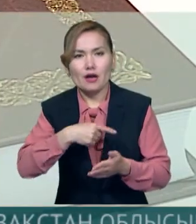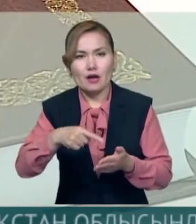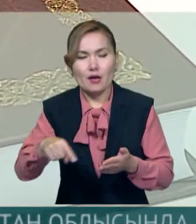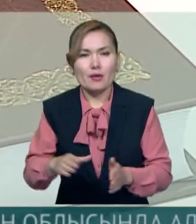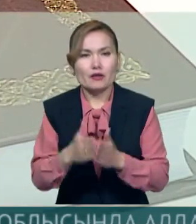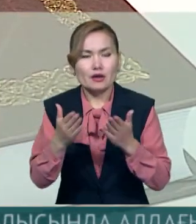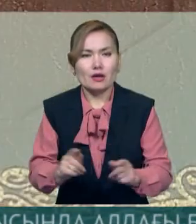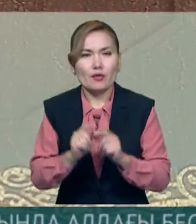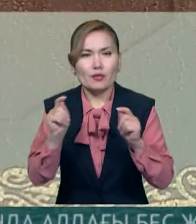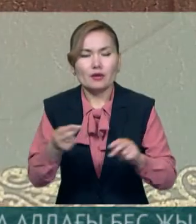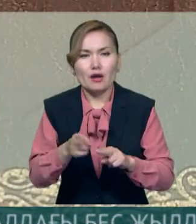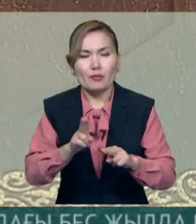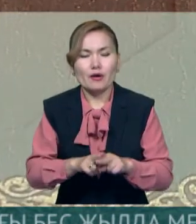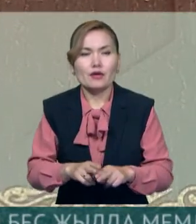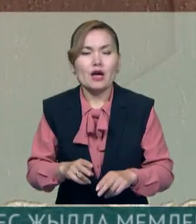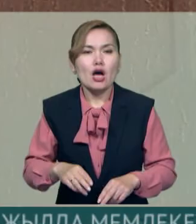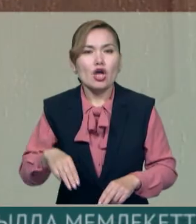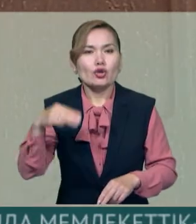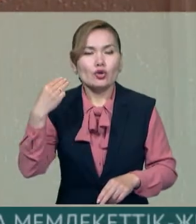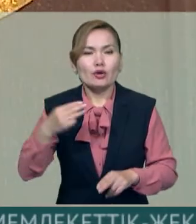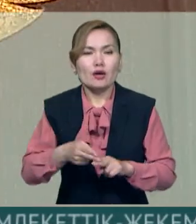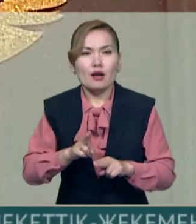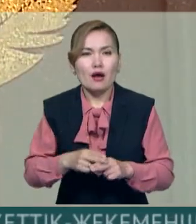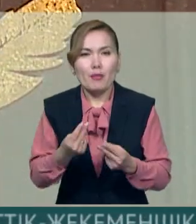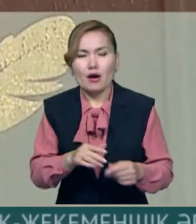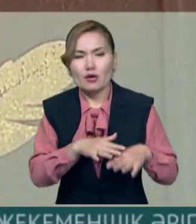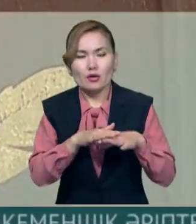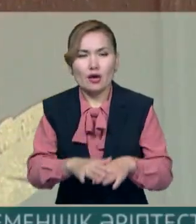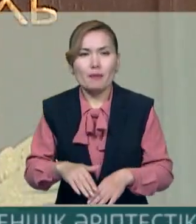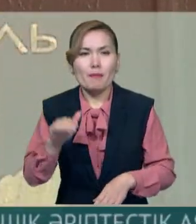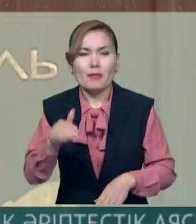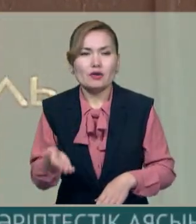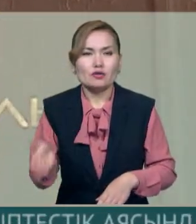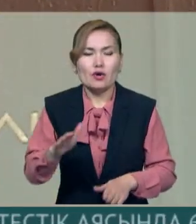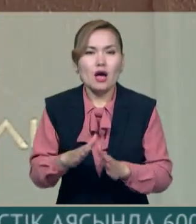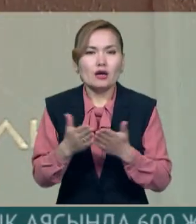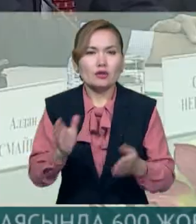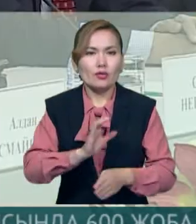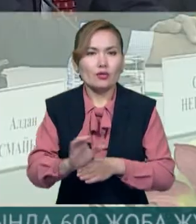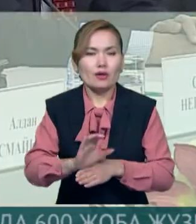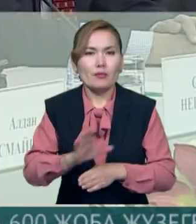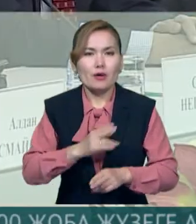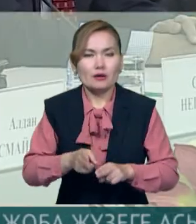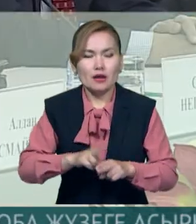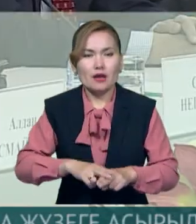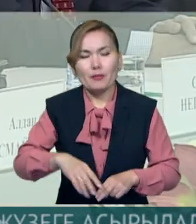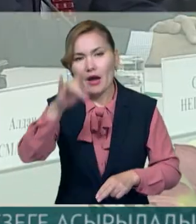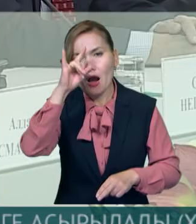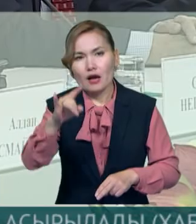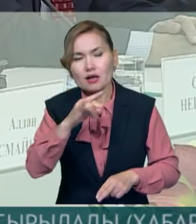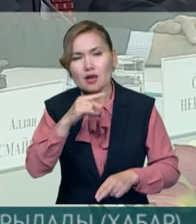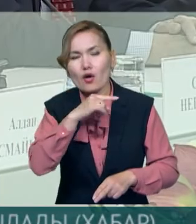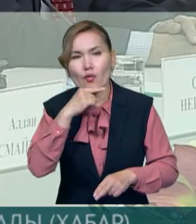кітап таныстырылды. Туынды Халықаралық Түркі Академиясының қаржыландыруымен 1000 дана болып жарыққа шықты. Қазір бірнеше тілге аударылып